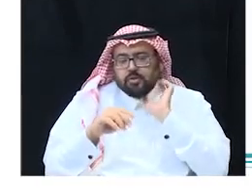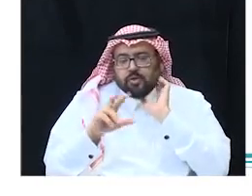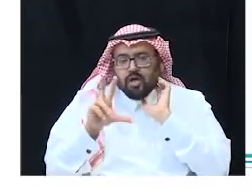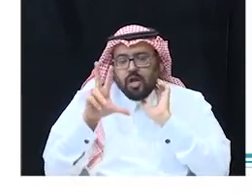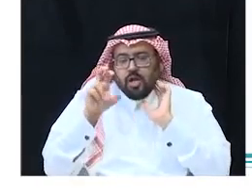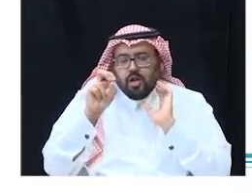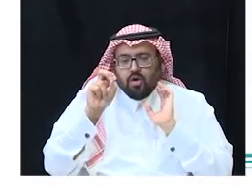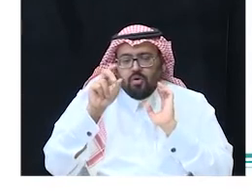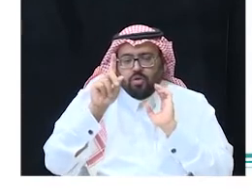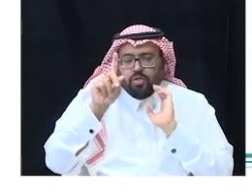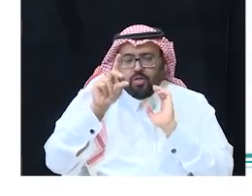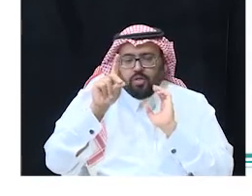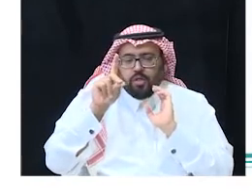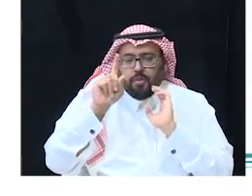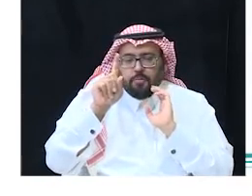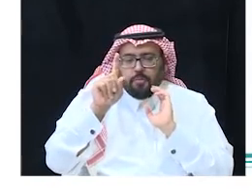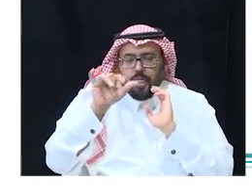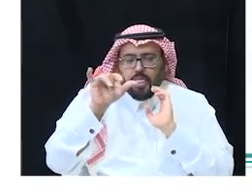يسميان إيش؟